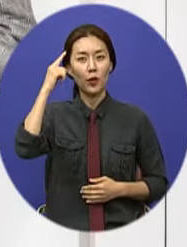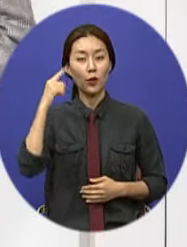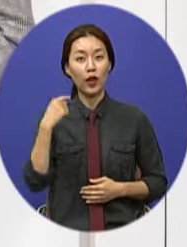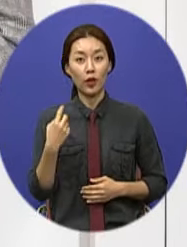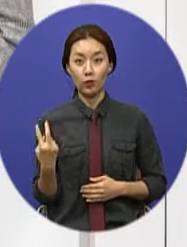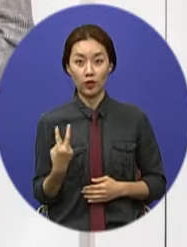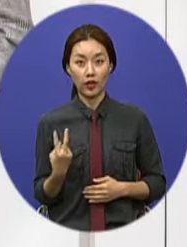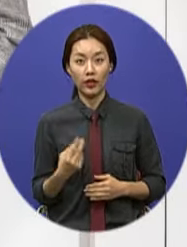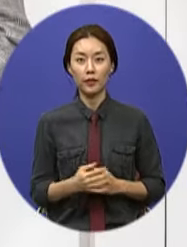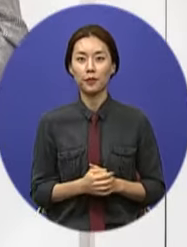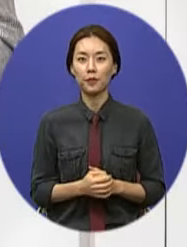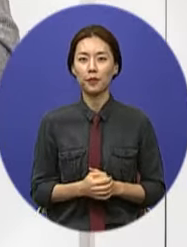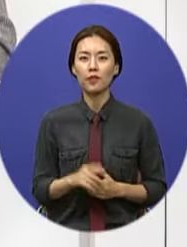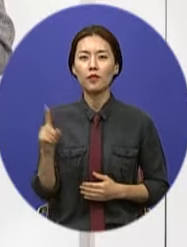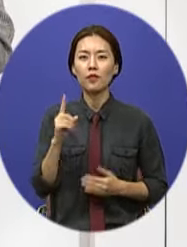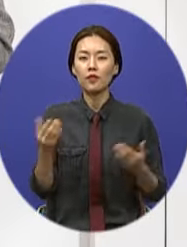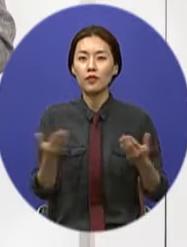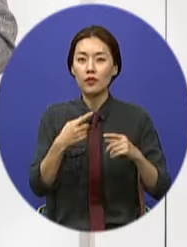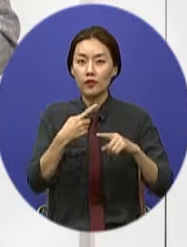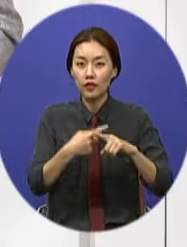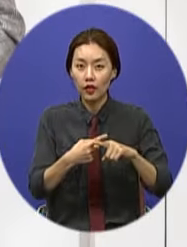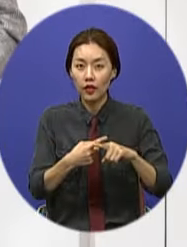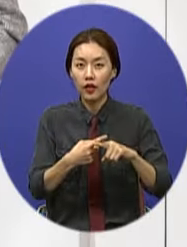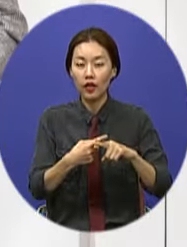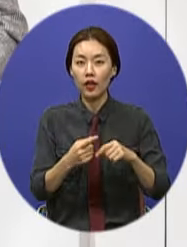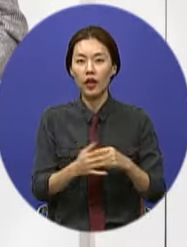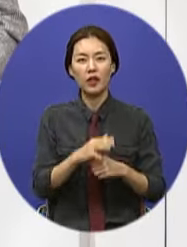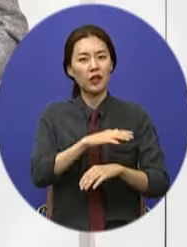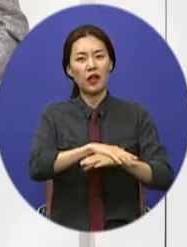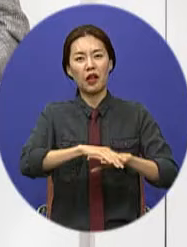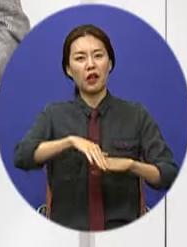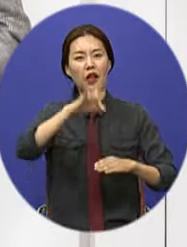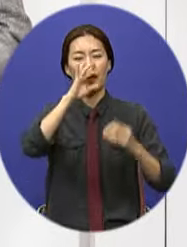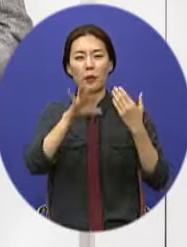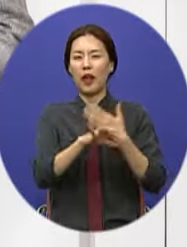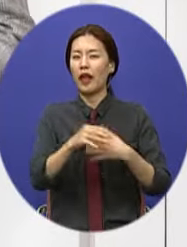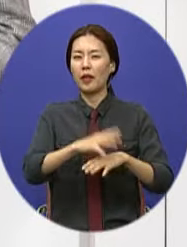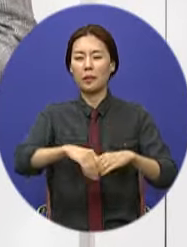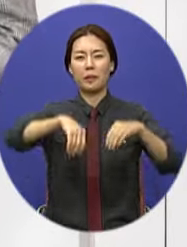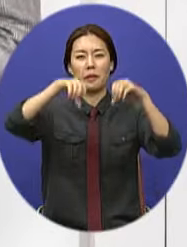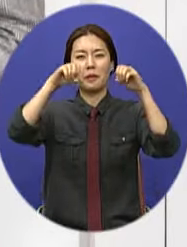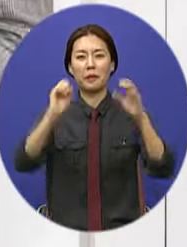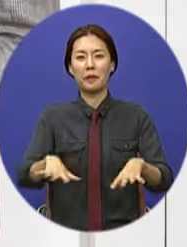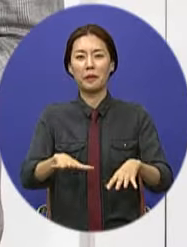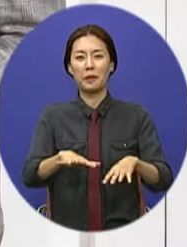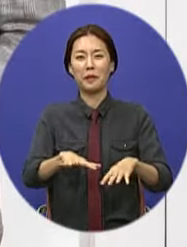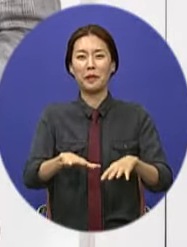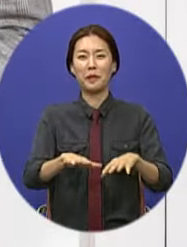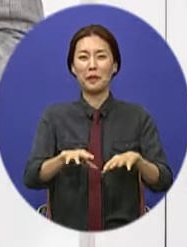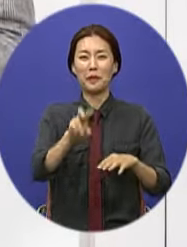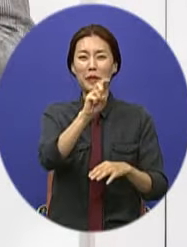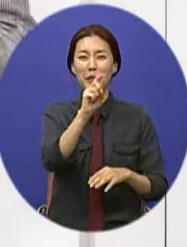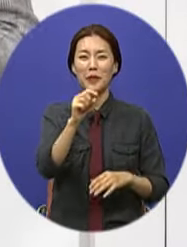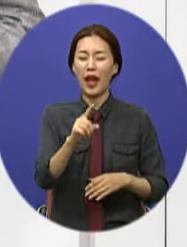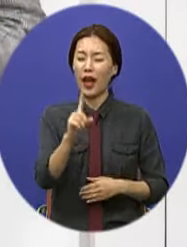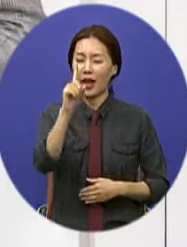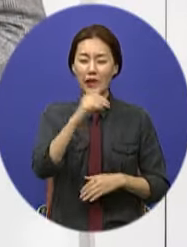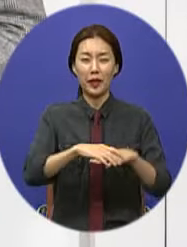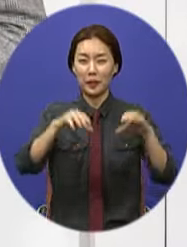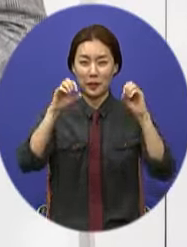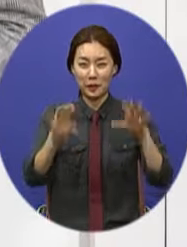우리가 무슨 일 하다가 예. 좀 잘 안 되면 에이 말짱 도루묵이다 이러잖아.